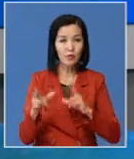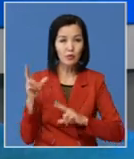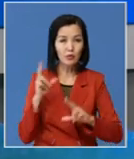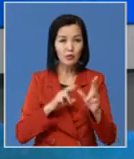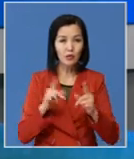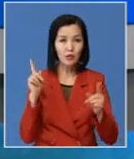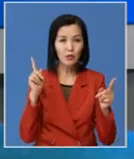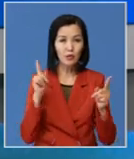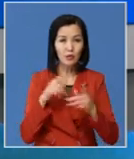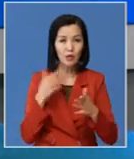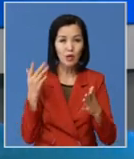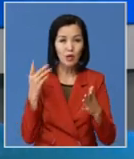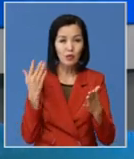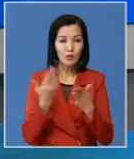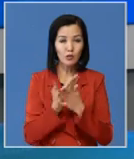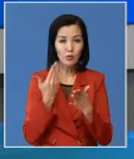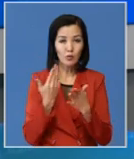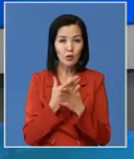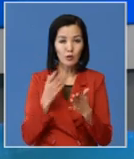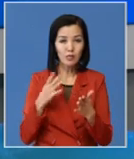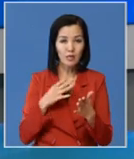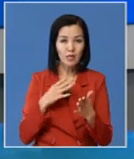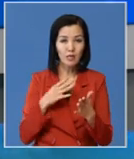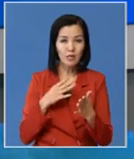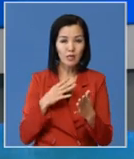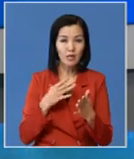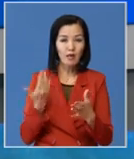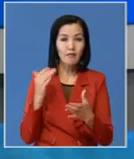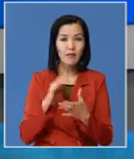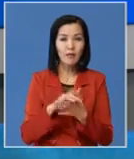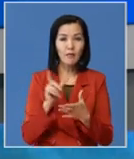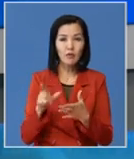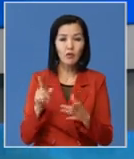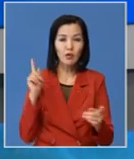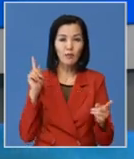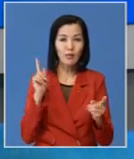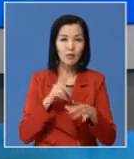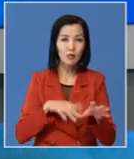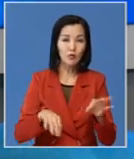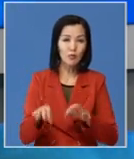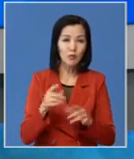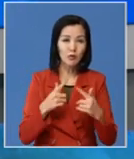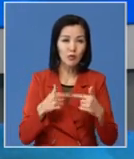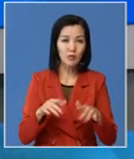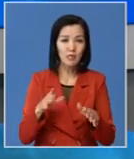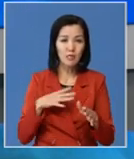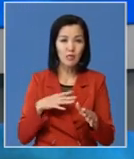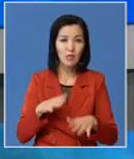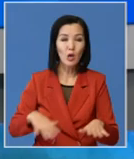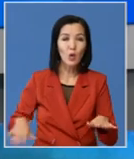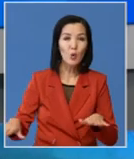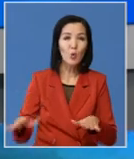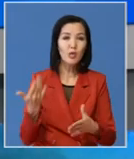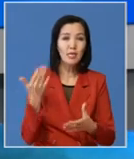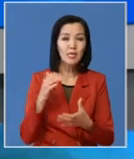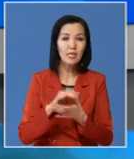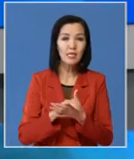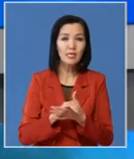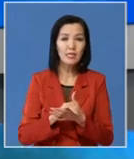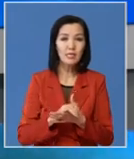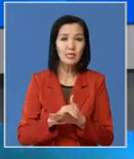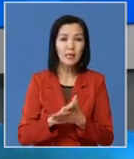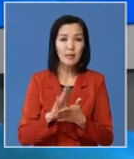Омарбек Мерген атақты, өзіміздің Қаратал ауданының тумасы, сол азаматтың басынан өткен оқиғанында елге бір